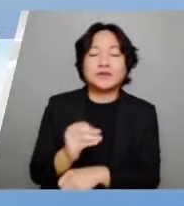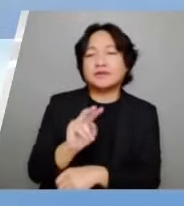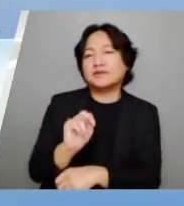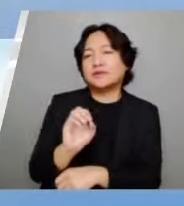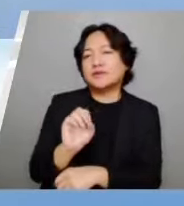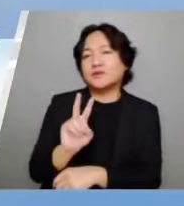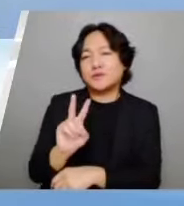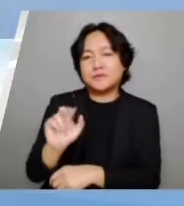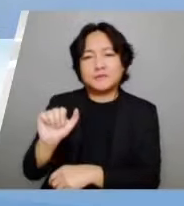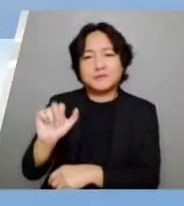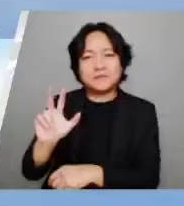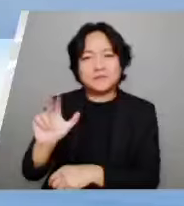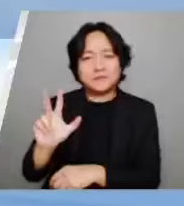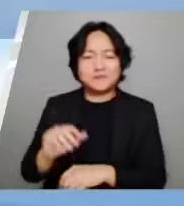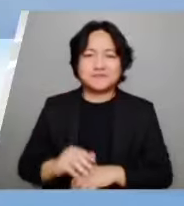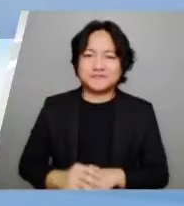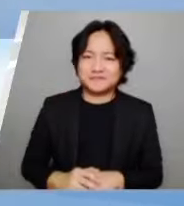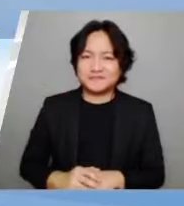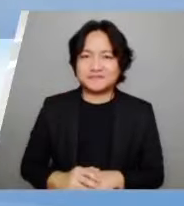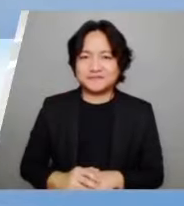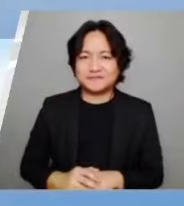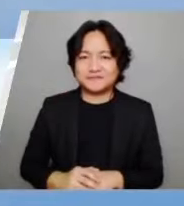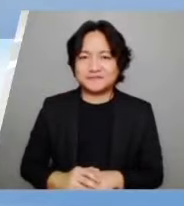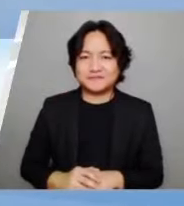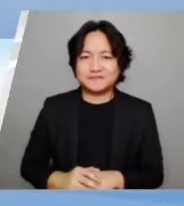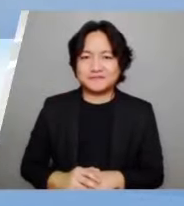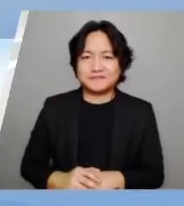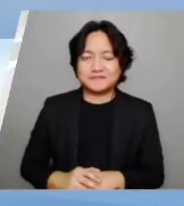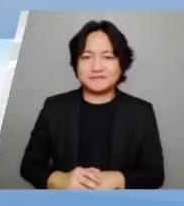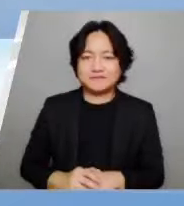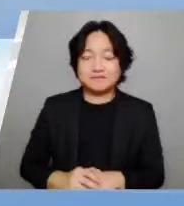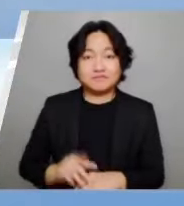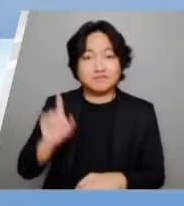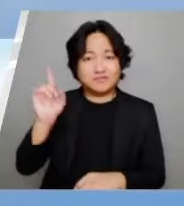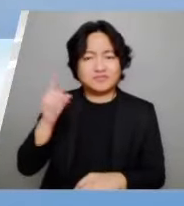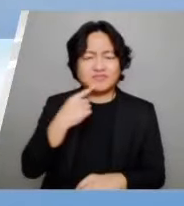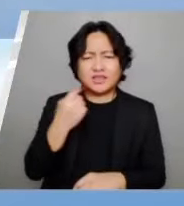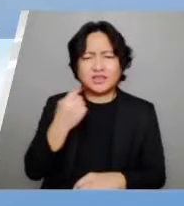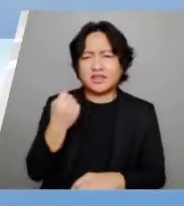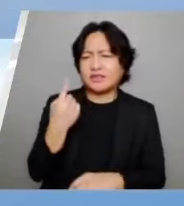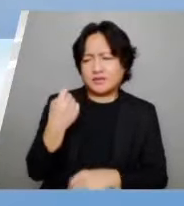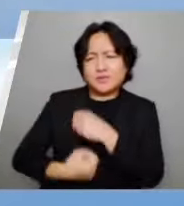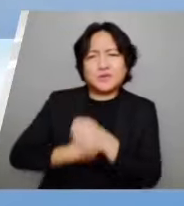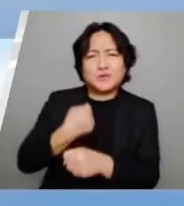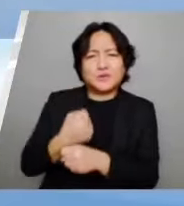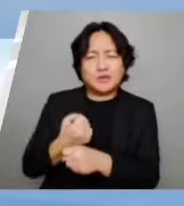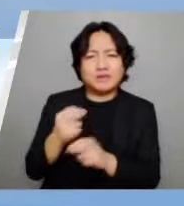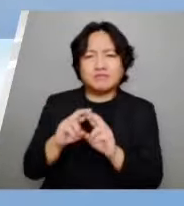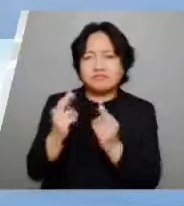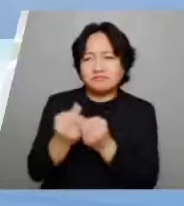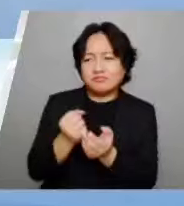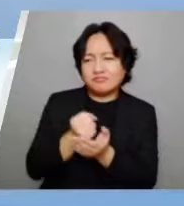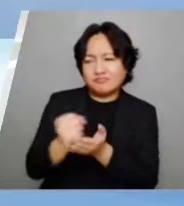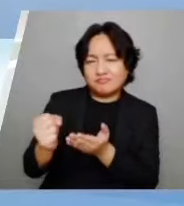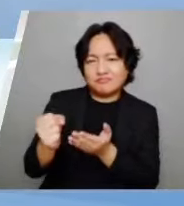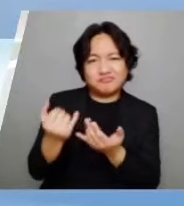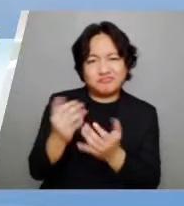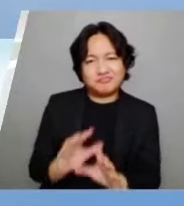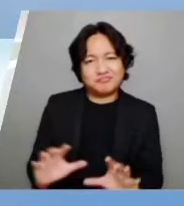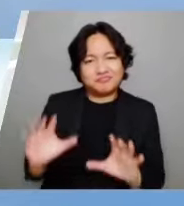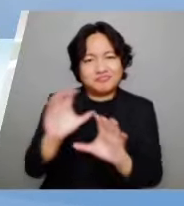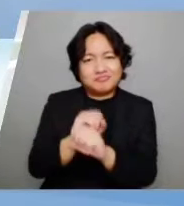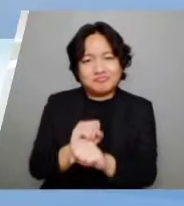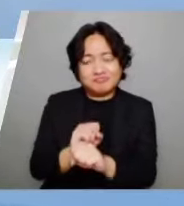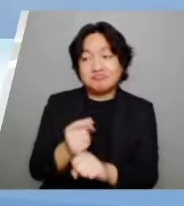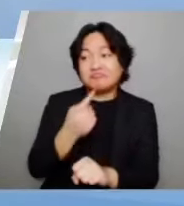Naging open din si Kat ukol sa kanyang 11-year relationship. Aminadong aktres na wala siyang regrets sa naging relationship dahil ito